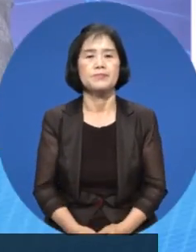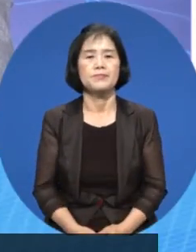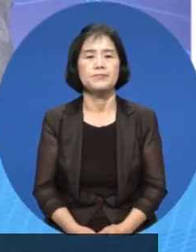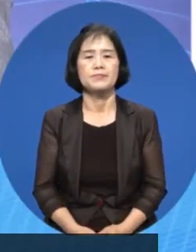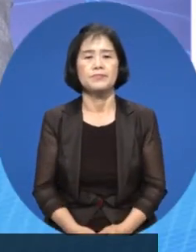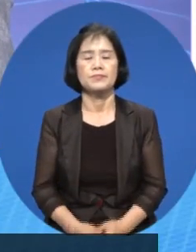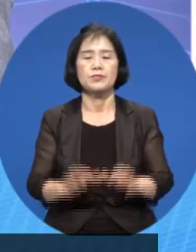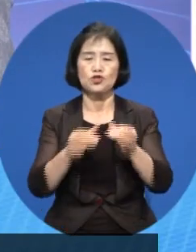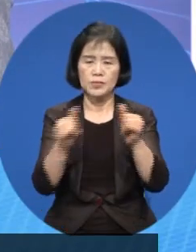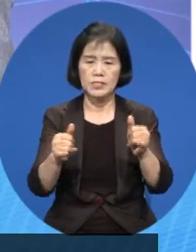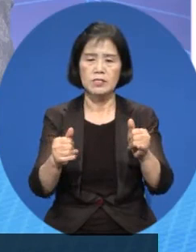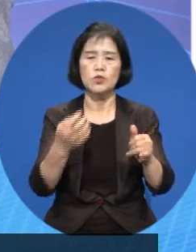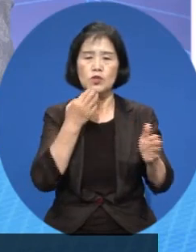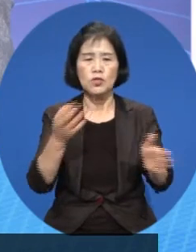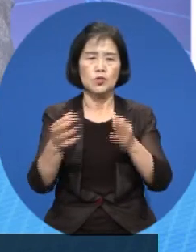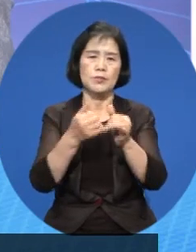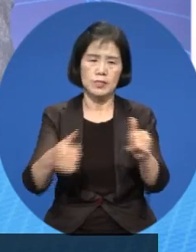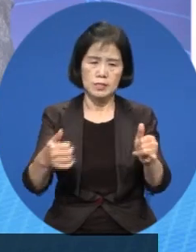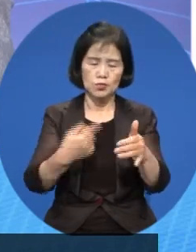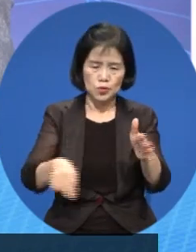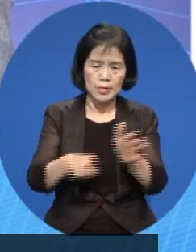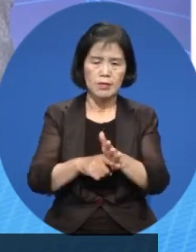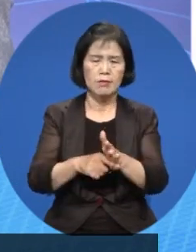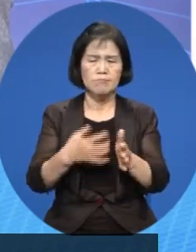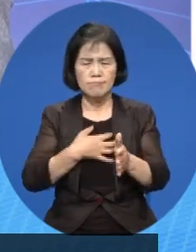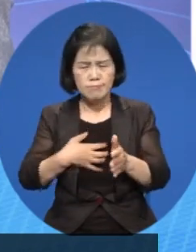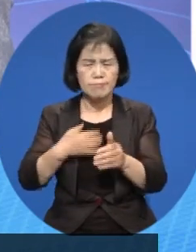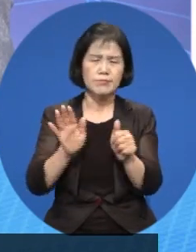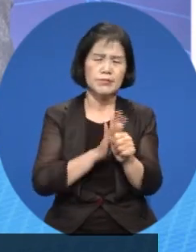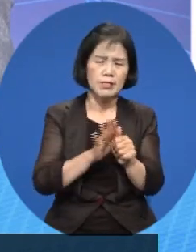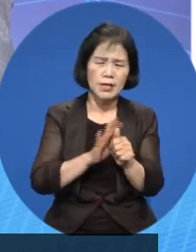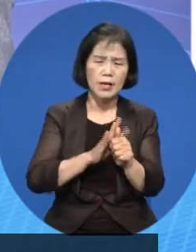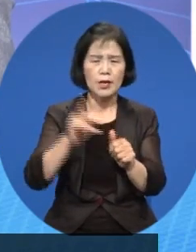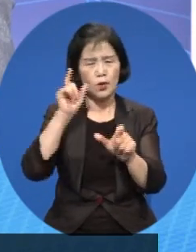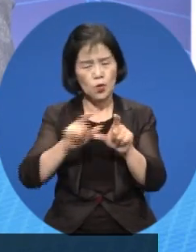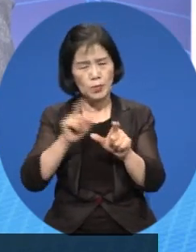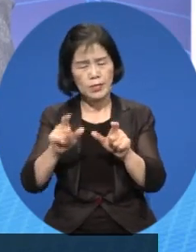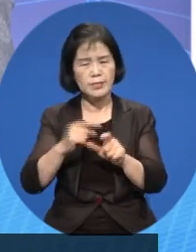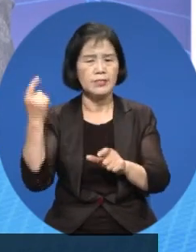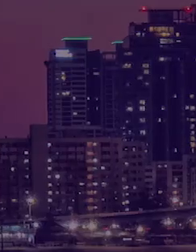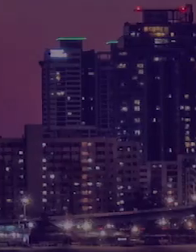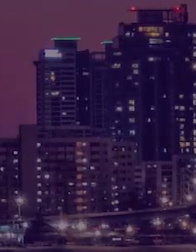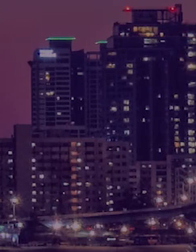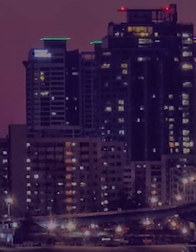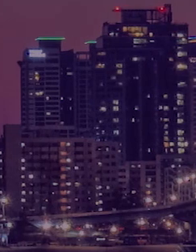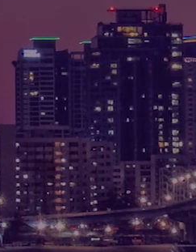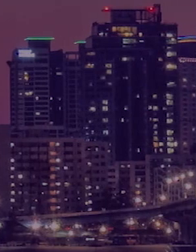4 국민들도 경기도민 들을 위해서 이 실험을 어떻게 달릴 수 있어 어떤 고민을 하고 계시니 저희가 들어갔습니다